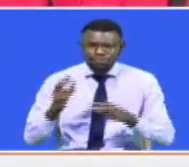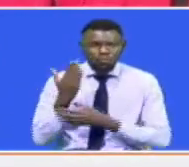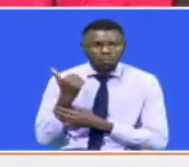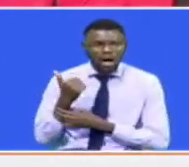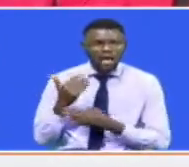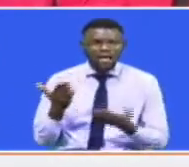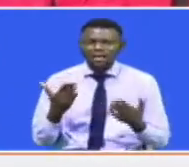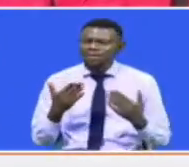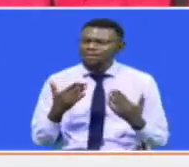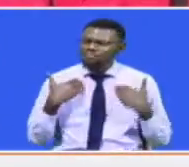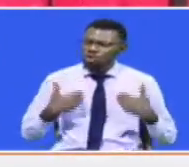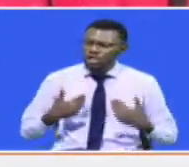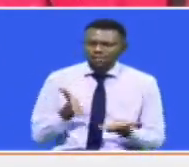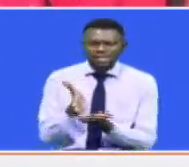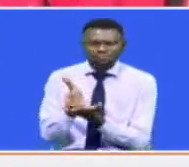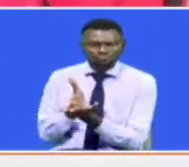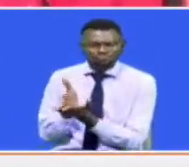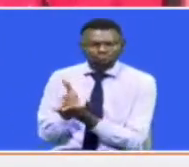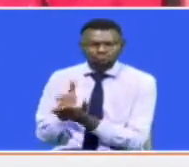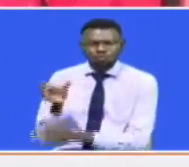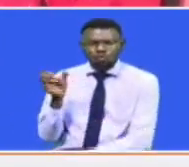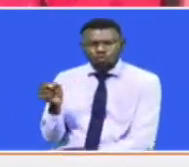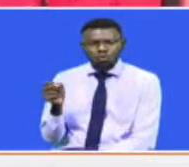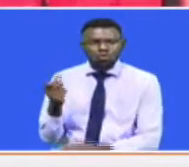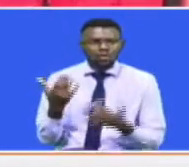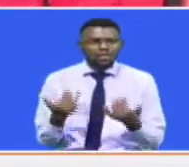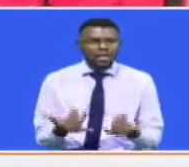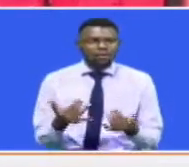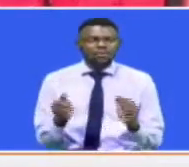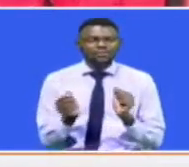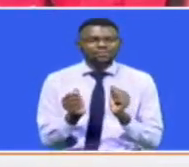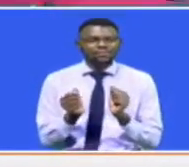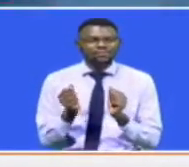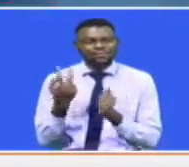postmortem ilisimama, bado tunasimamia 93.